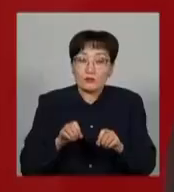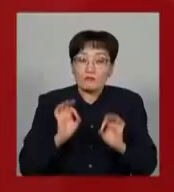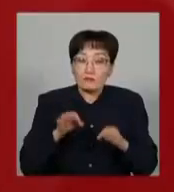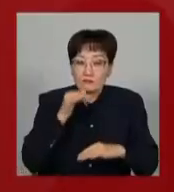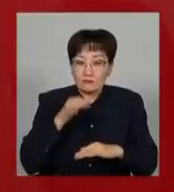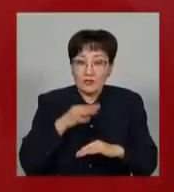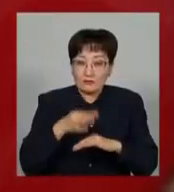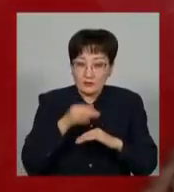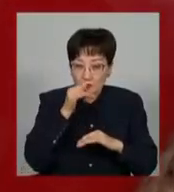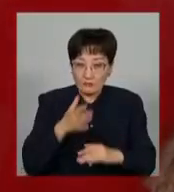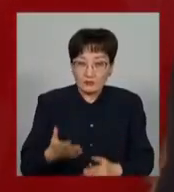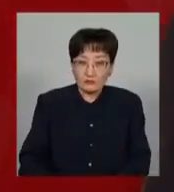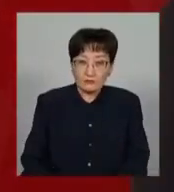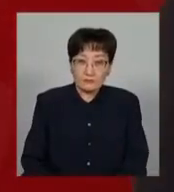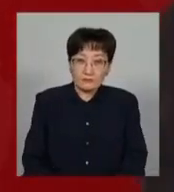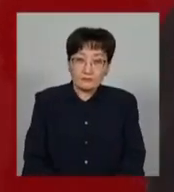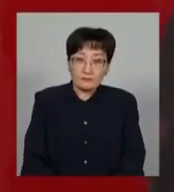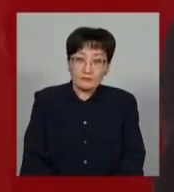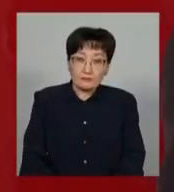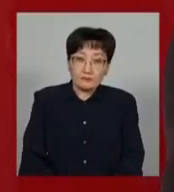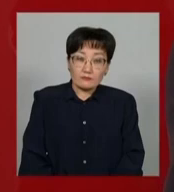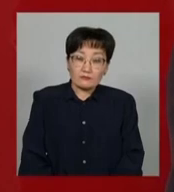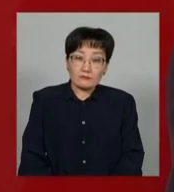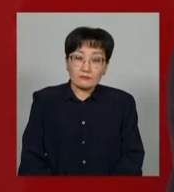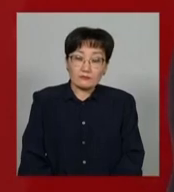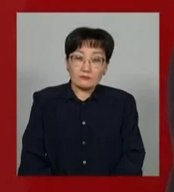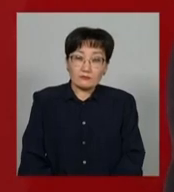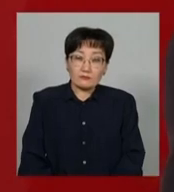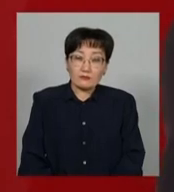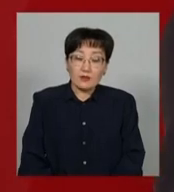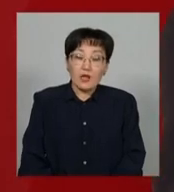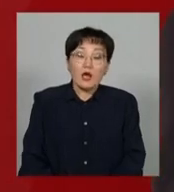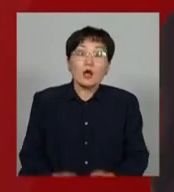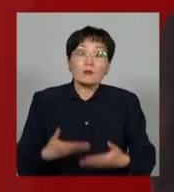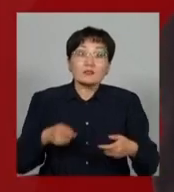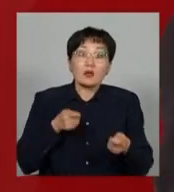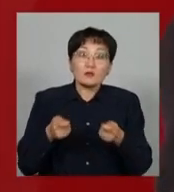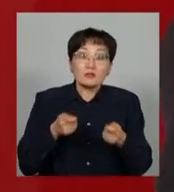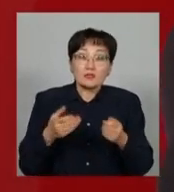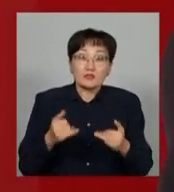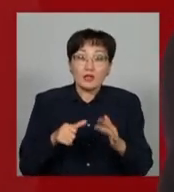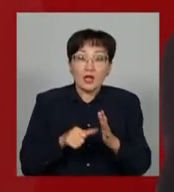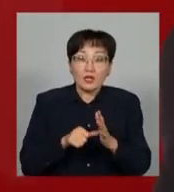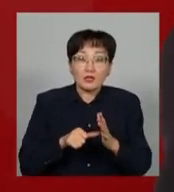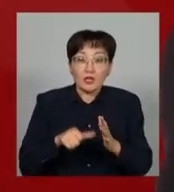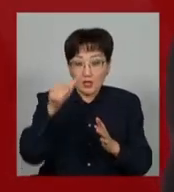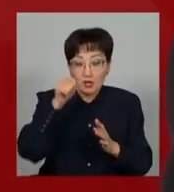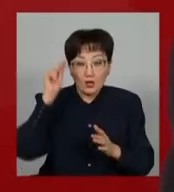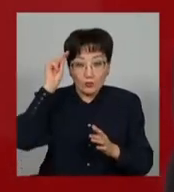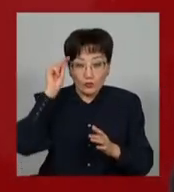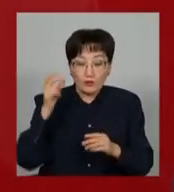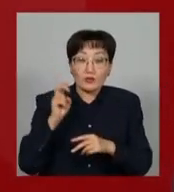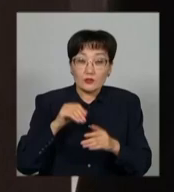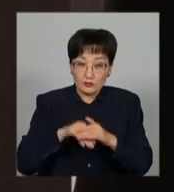бермеді. Комментарий, мына сіздің алдыңыздан біз комментарий бере алмаймыз. Біздің басшы қазір Алтай оқуға кетті. Басшы